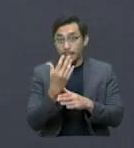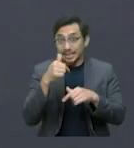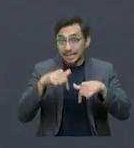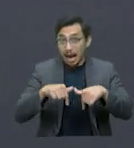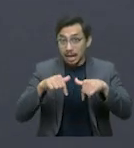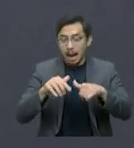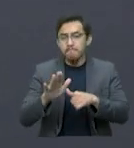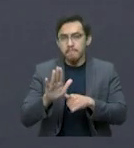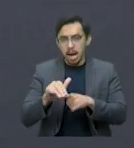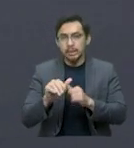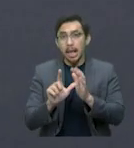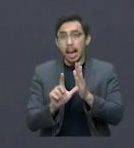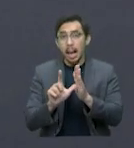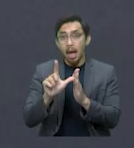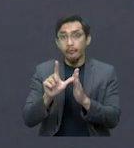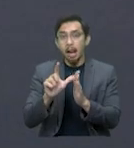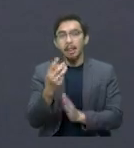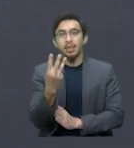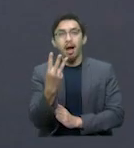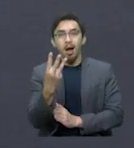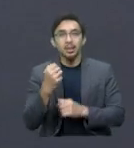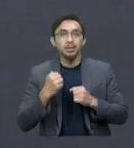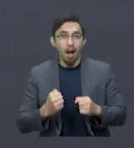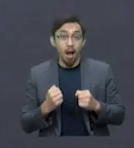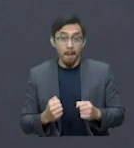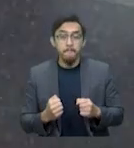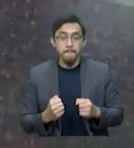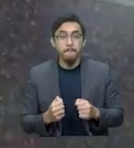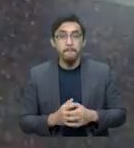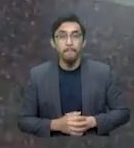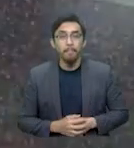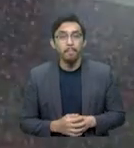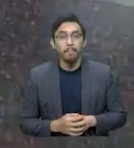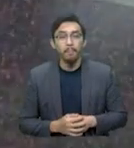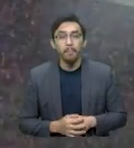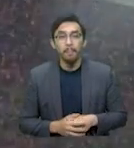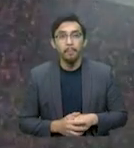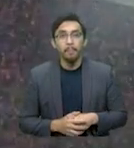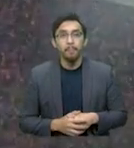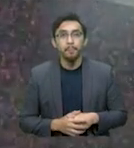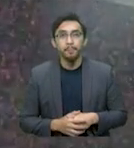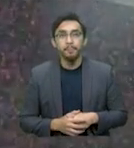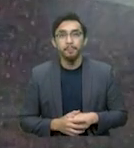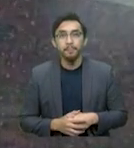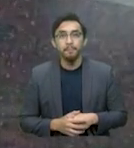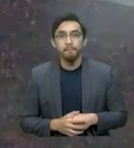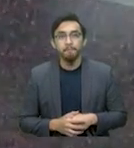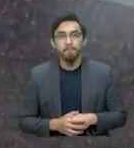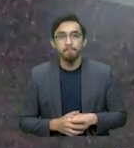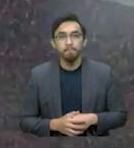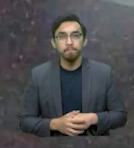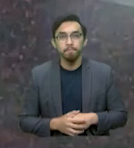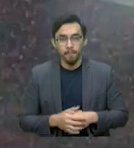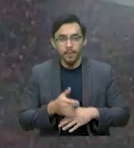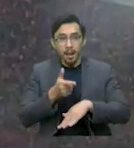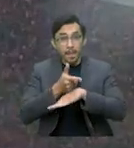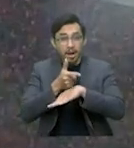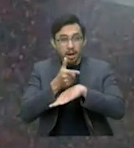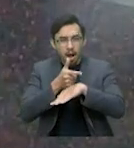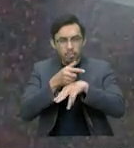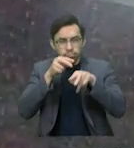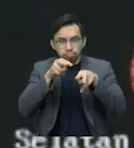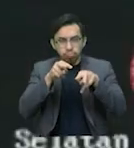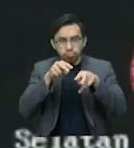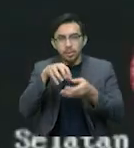Merapi saat ini masih ditetapkan pada level 3 siaga kamera pemantau Balai